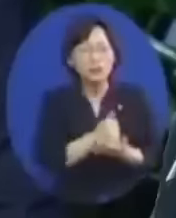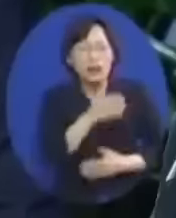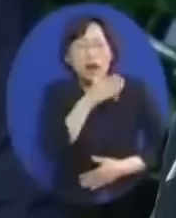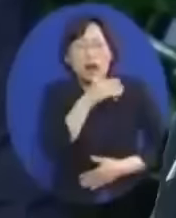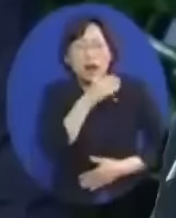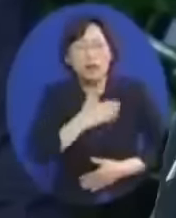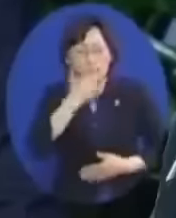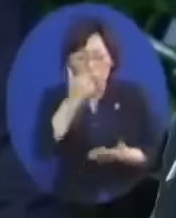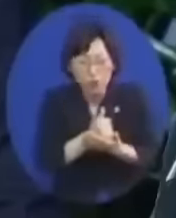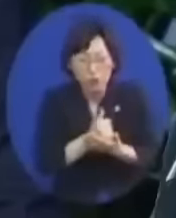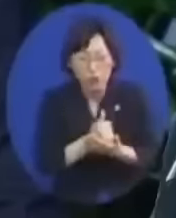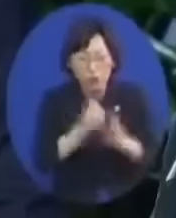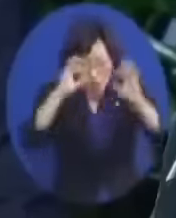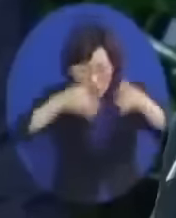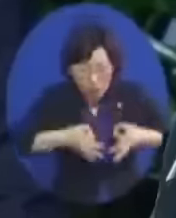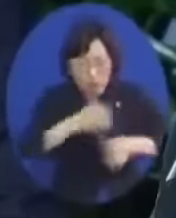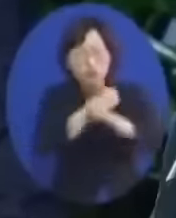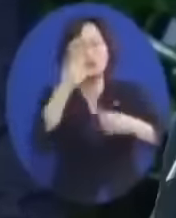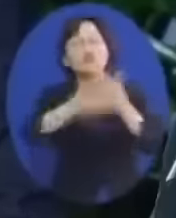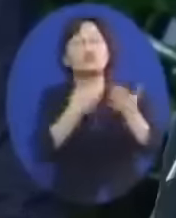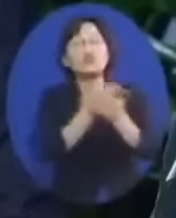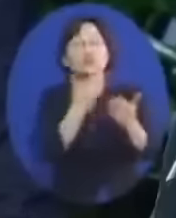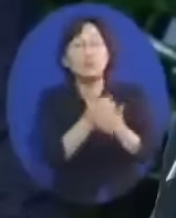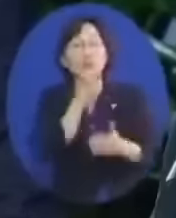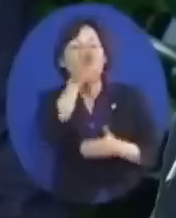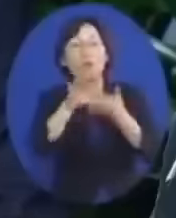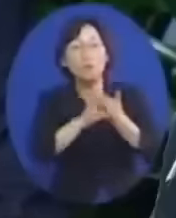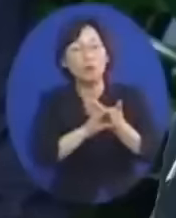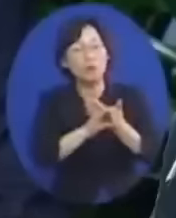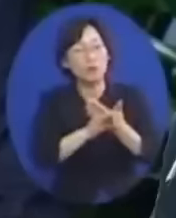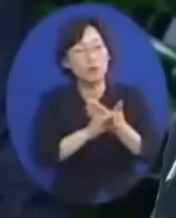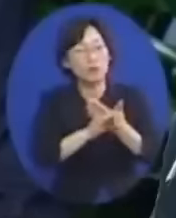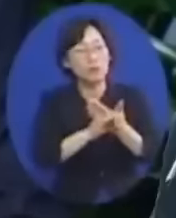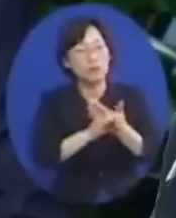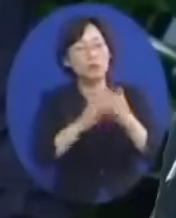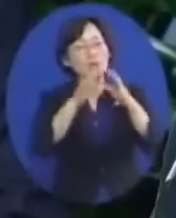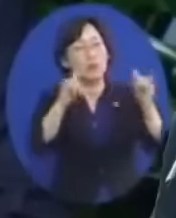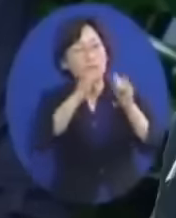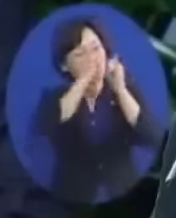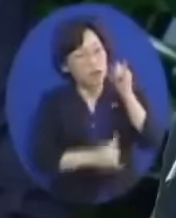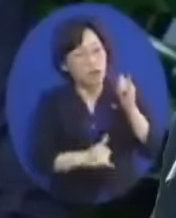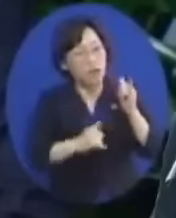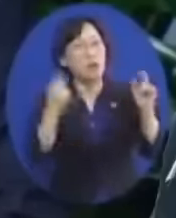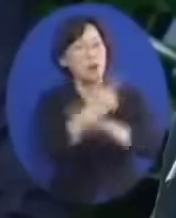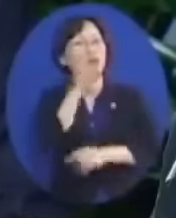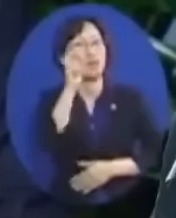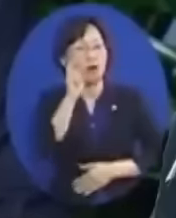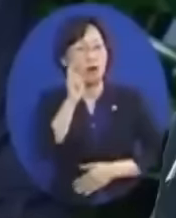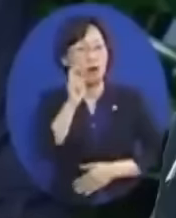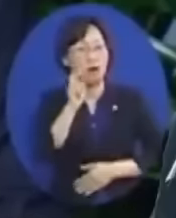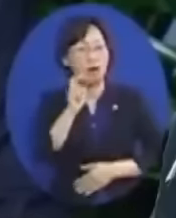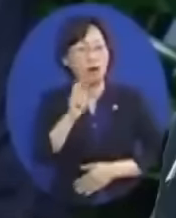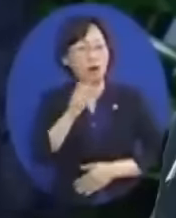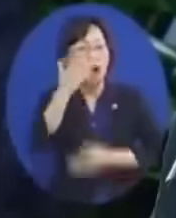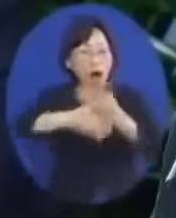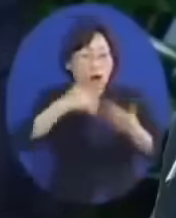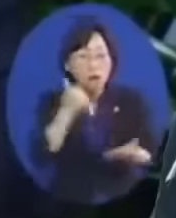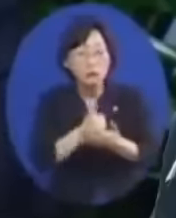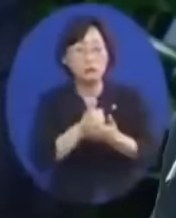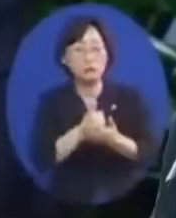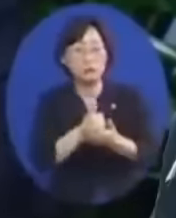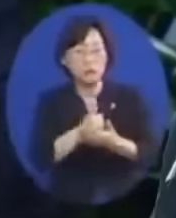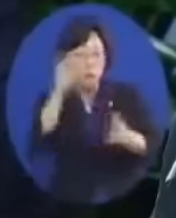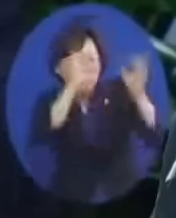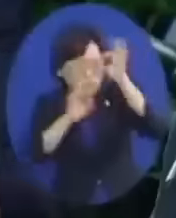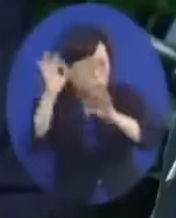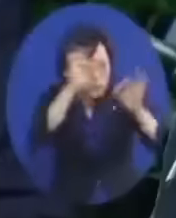죄 지었습니다, 용서해 주십시오 하면 인류 역사가 달라졌을 것입니다. 하나님이 버리려고 하면 왜 찾습니까? 아담아,